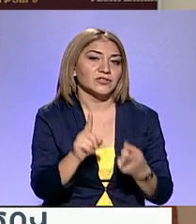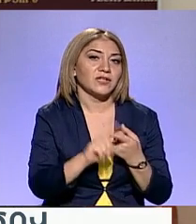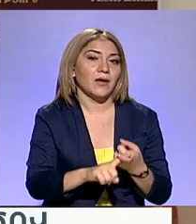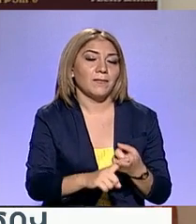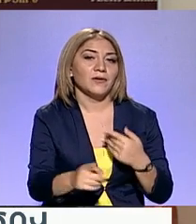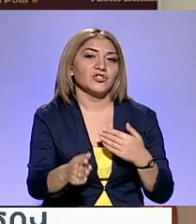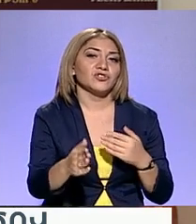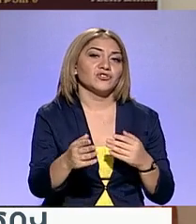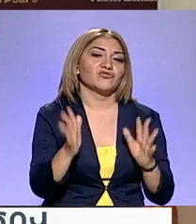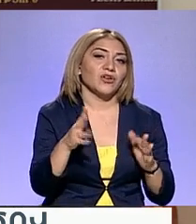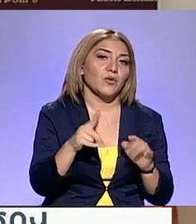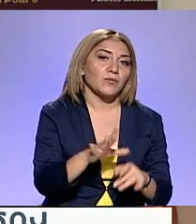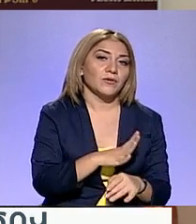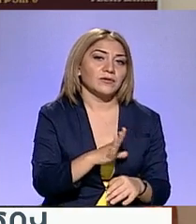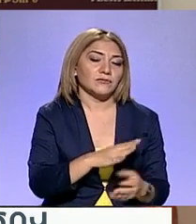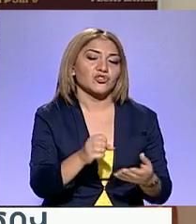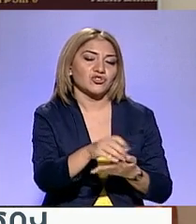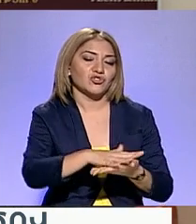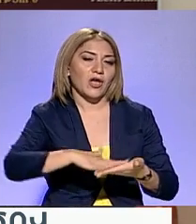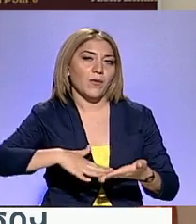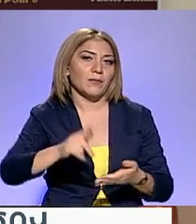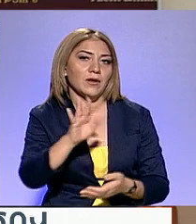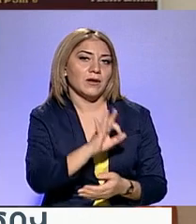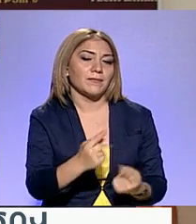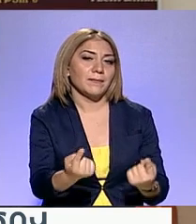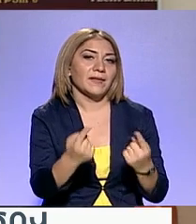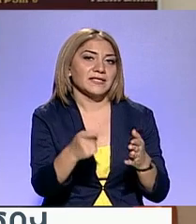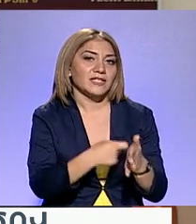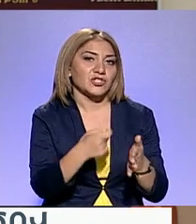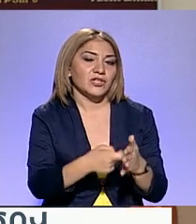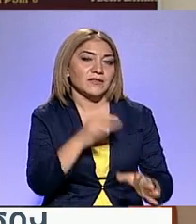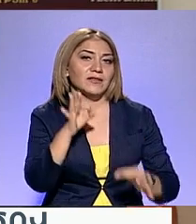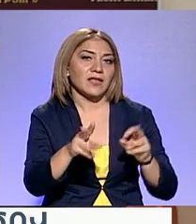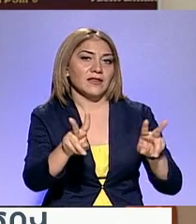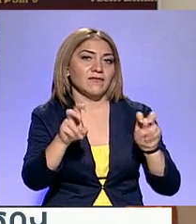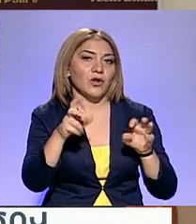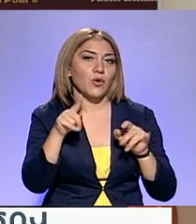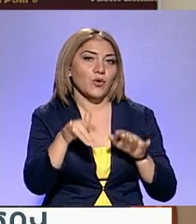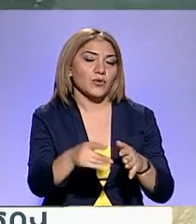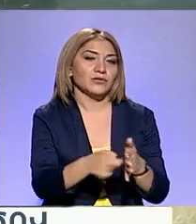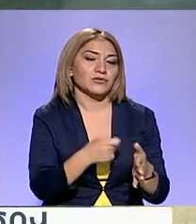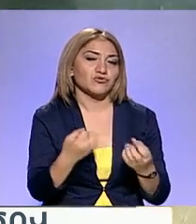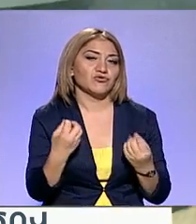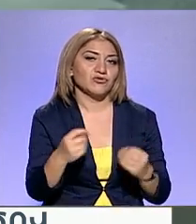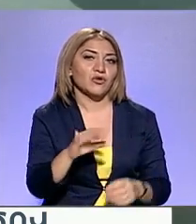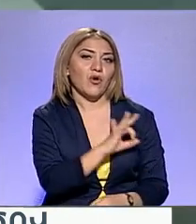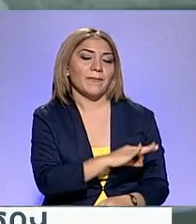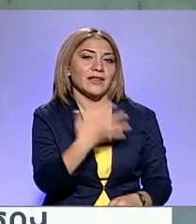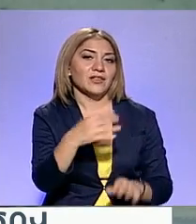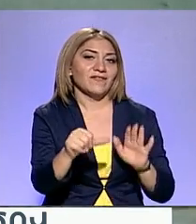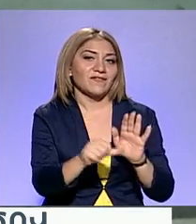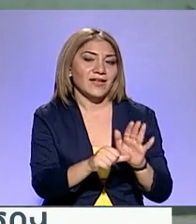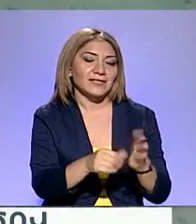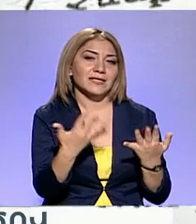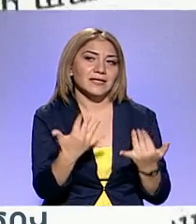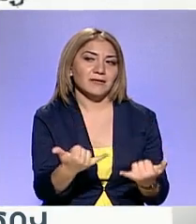աստիճանը պարզելու նպատակով շարունակում են իրականացնել մեծածավալ քնչական եւ դատավարական գործողություններ։ Կոմիտասի 56-ն